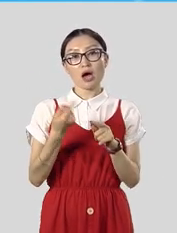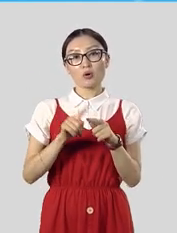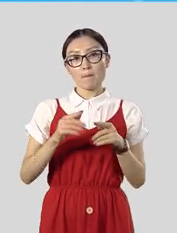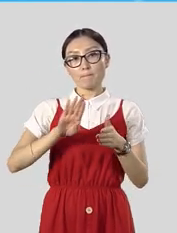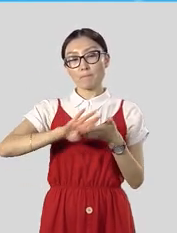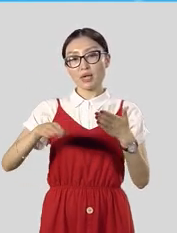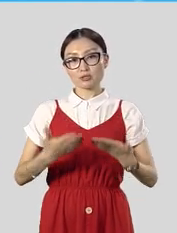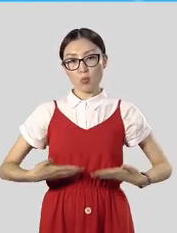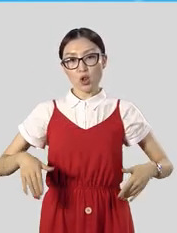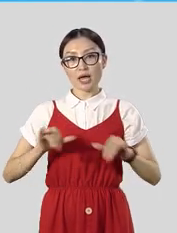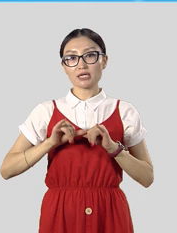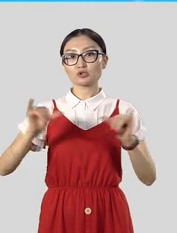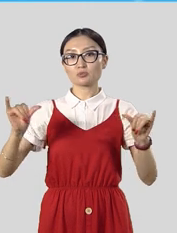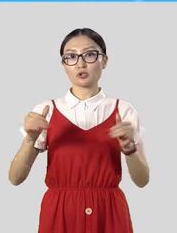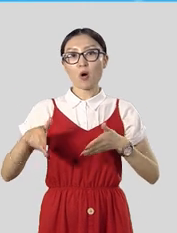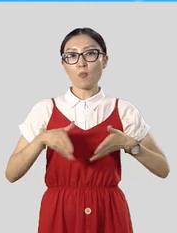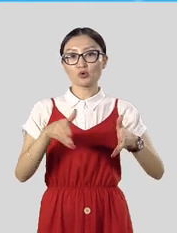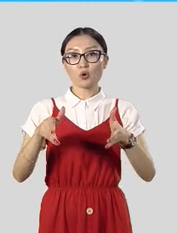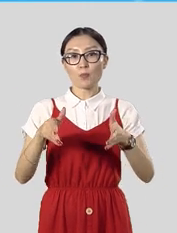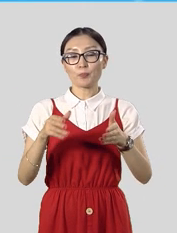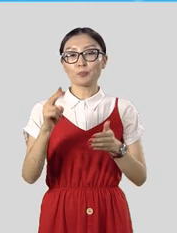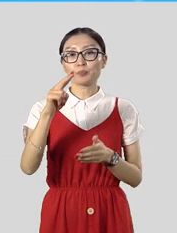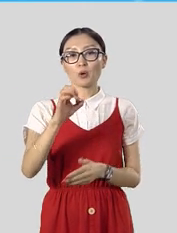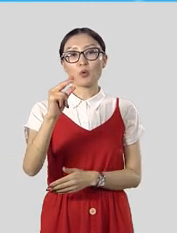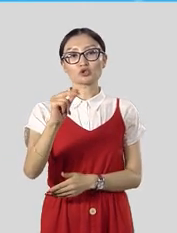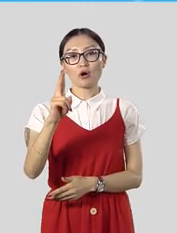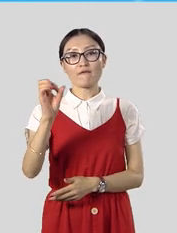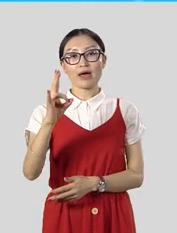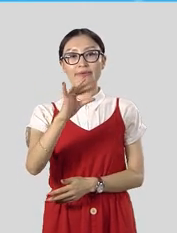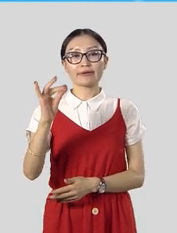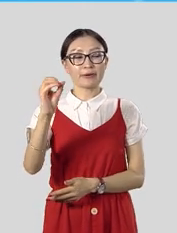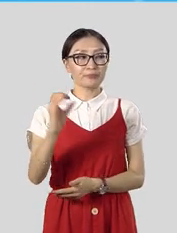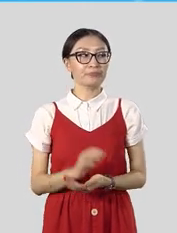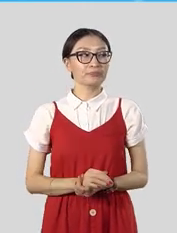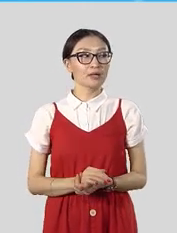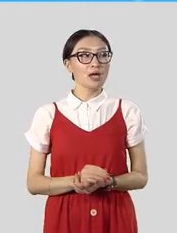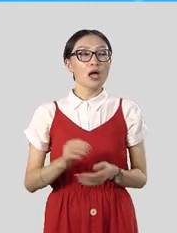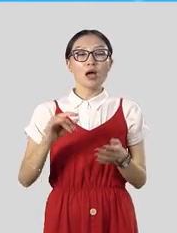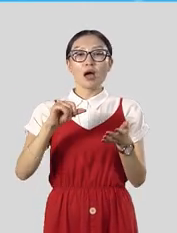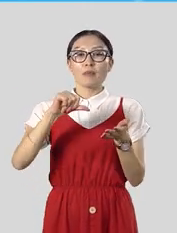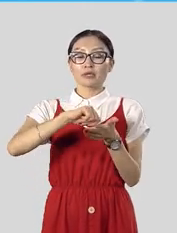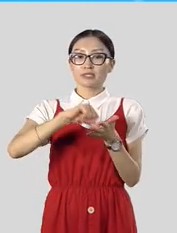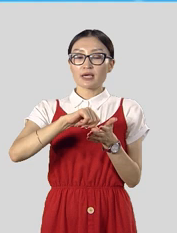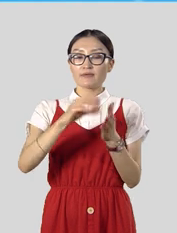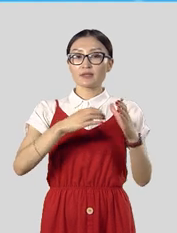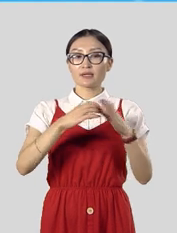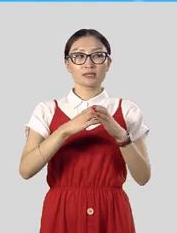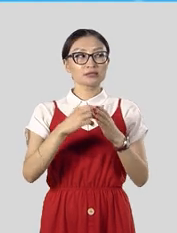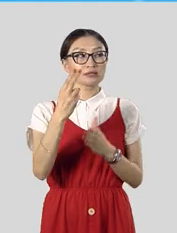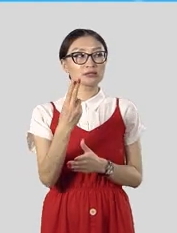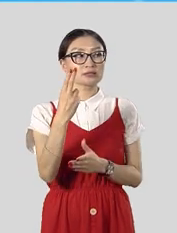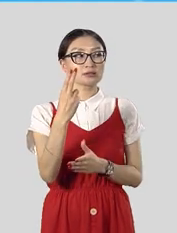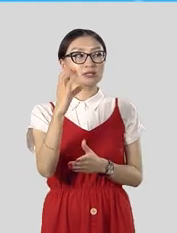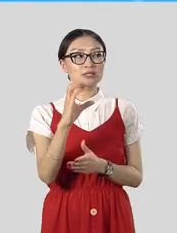коралловых полипов происходит путем почкования. Представители класса сифоидных